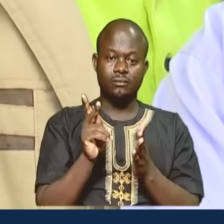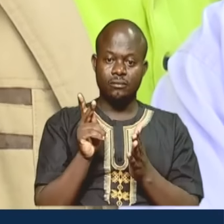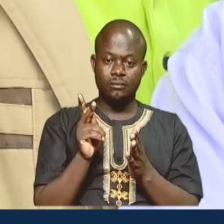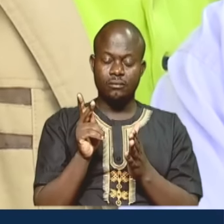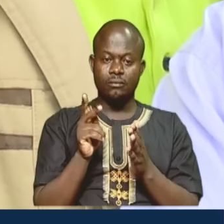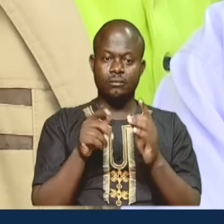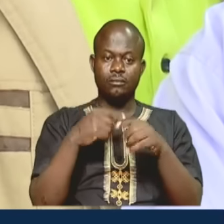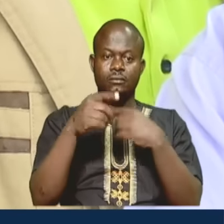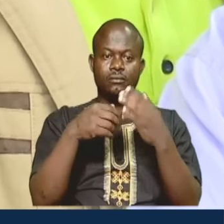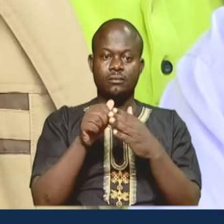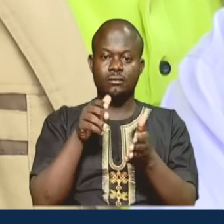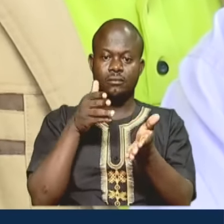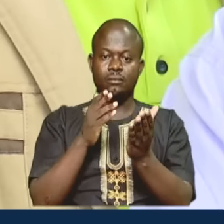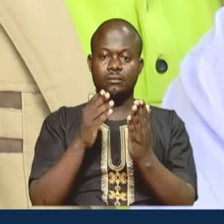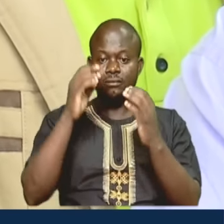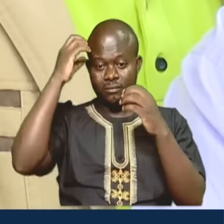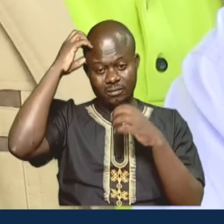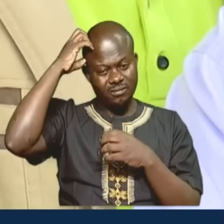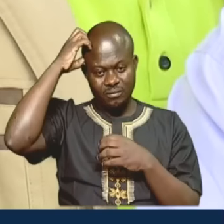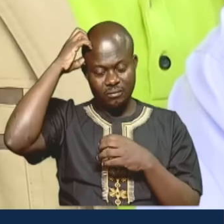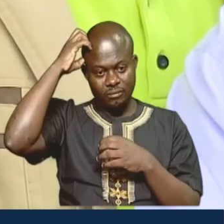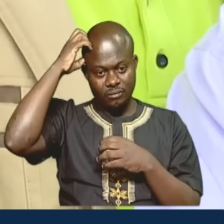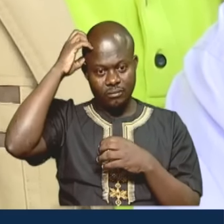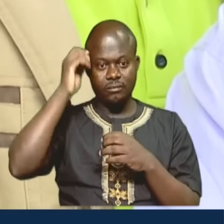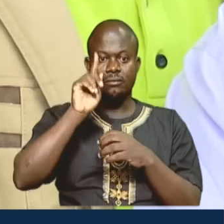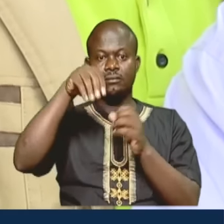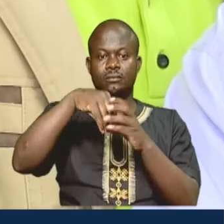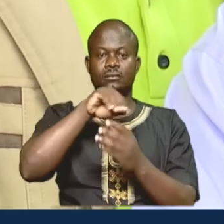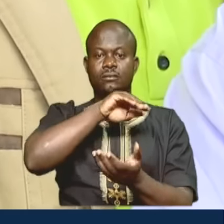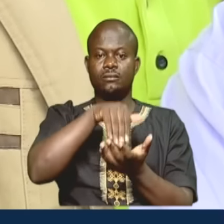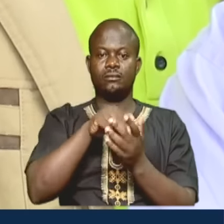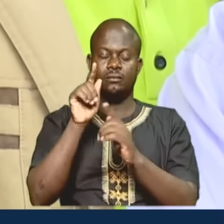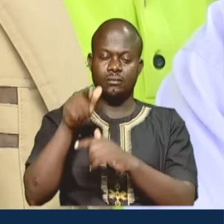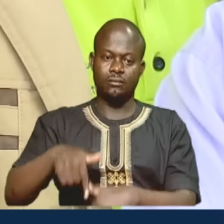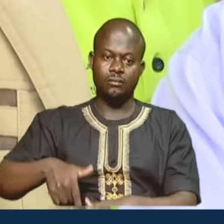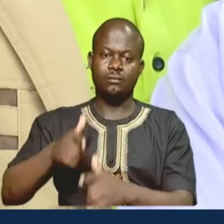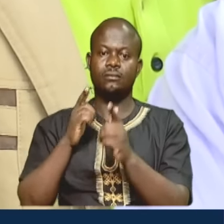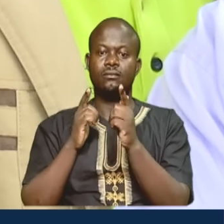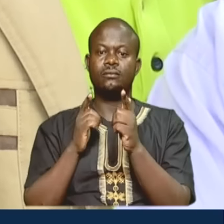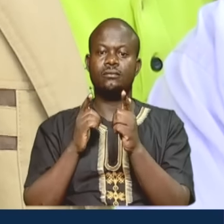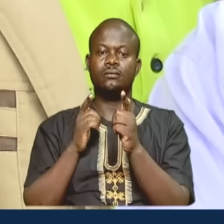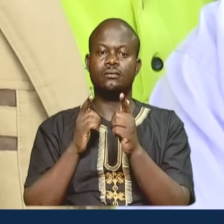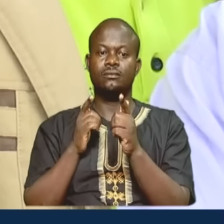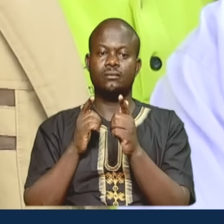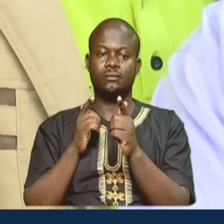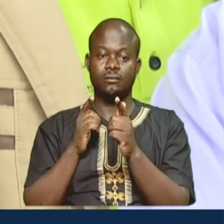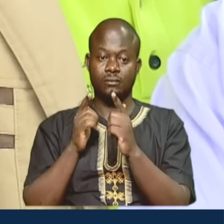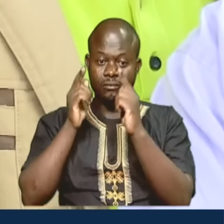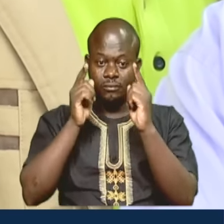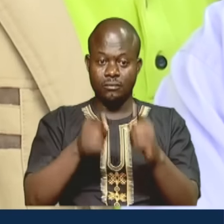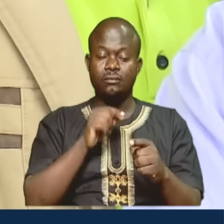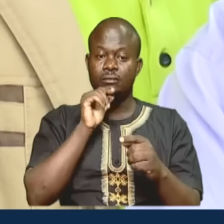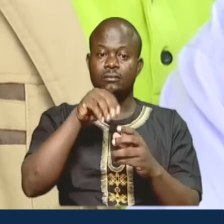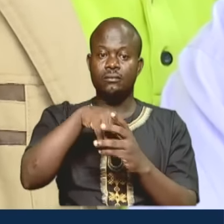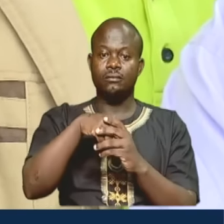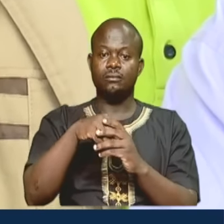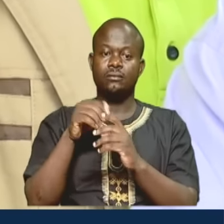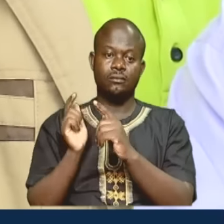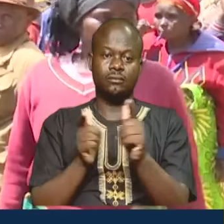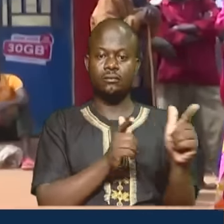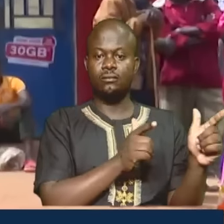bagomeza kumukurikirana, agize umujinya ajya mu kigo cyabo azana imbunda aje kumurasa asanga ntawurimo arasa